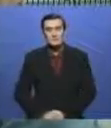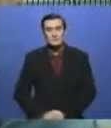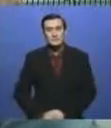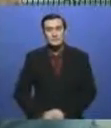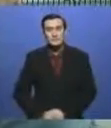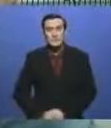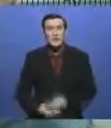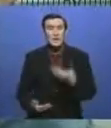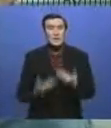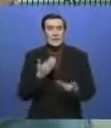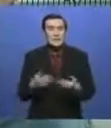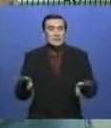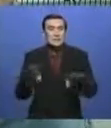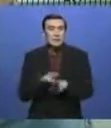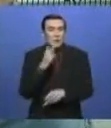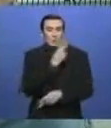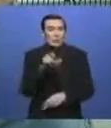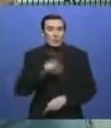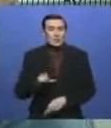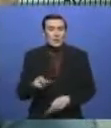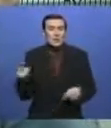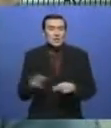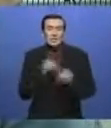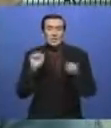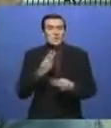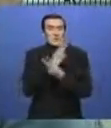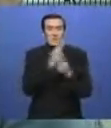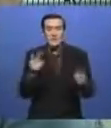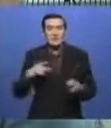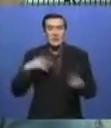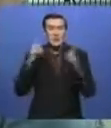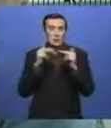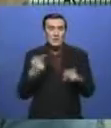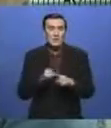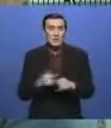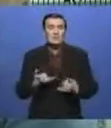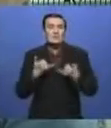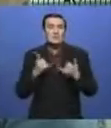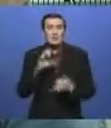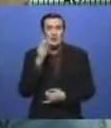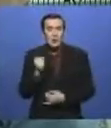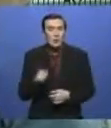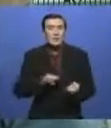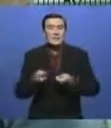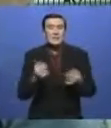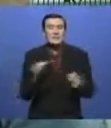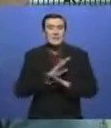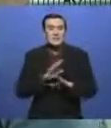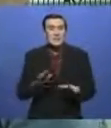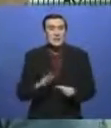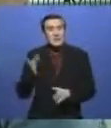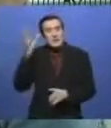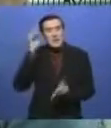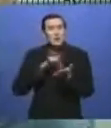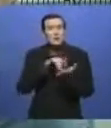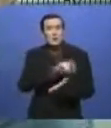если закроют обзор то люди лишатся возможности видеть белый дом это символ сша однако властям не интересно мнение туристов